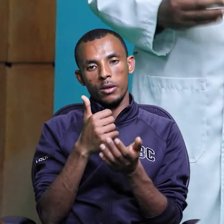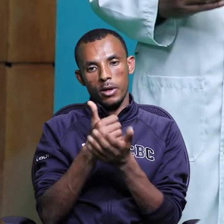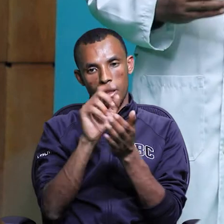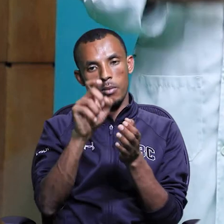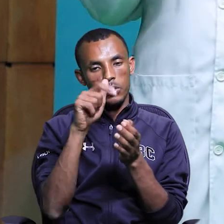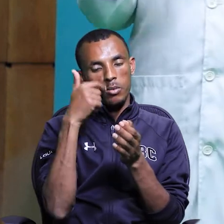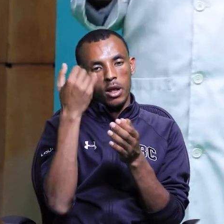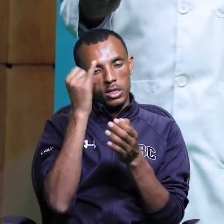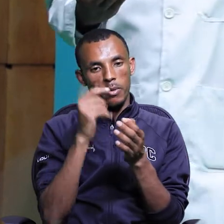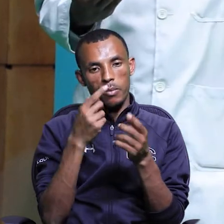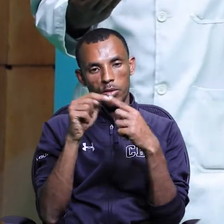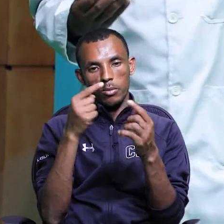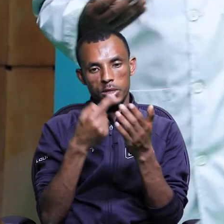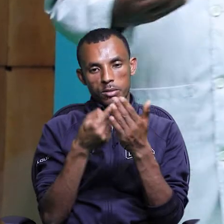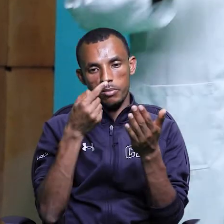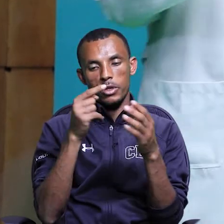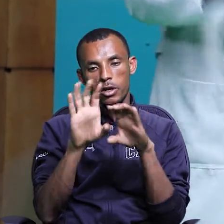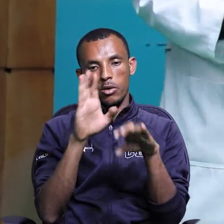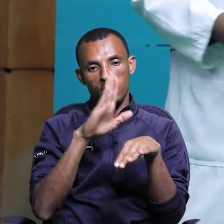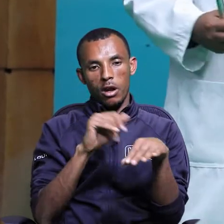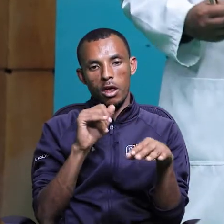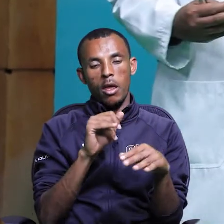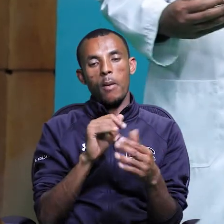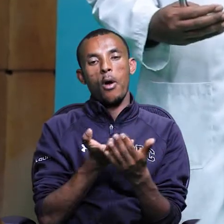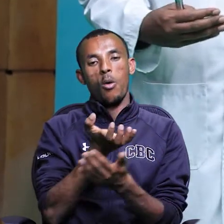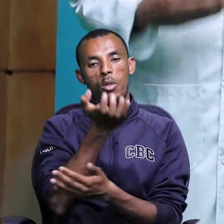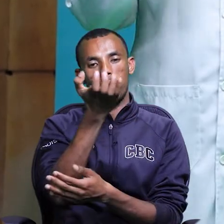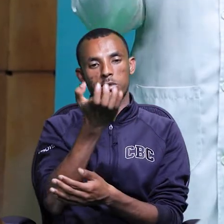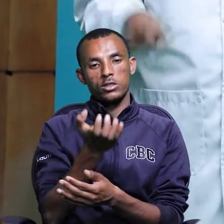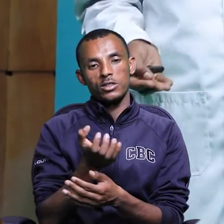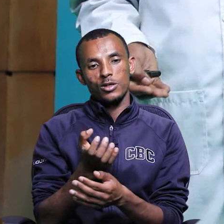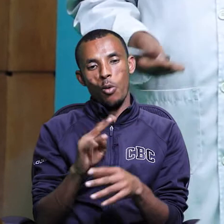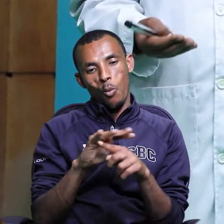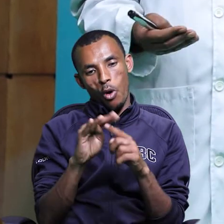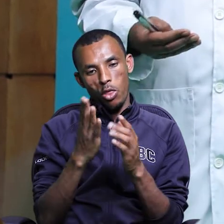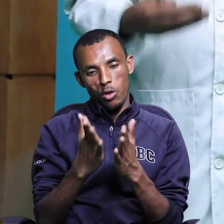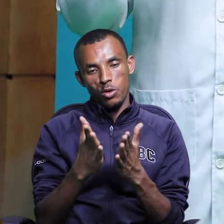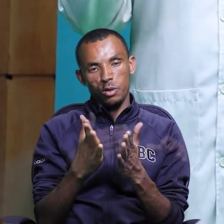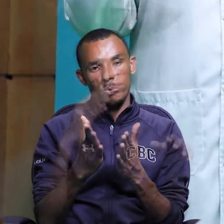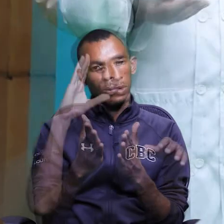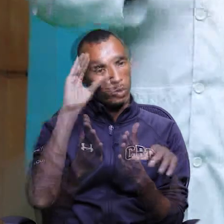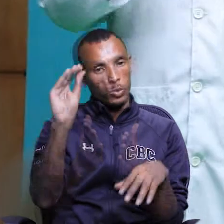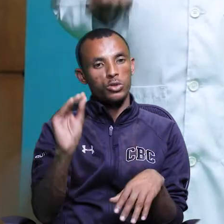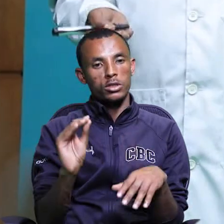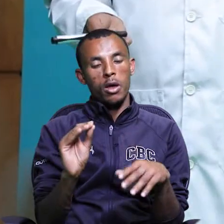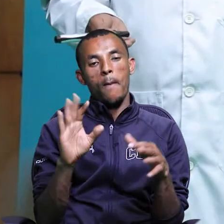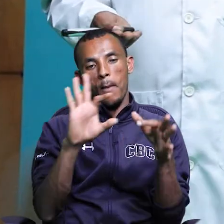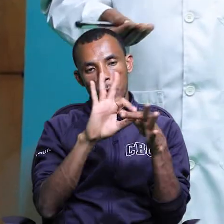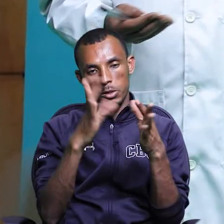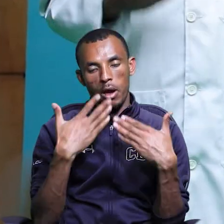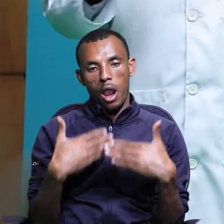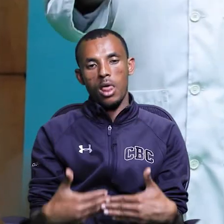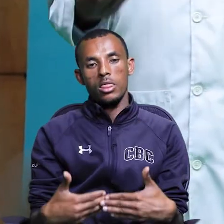ነው በተደረገው ጥሪ ባለሀብቶች፣ ሙያተኞች እና ማህበረሰብ